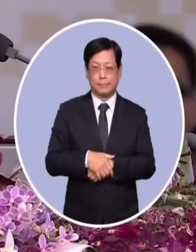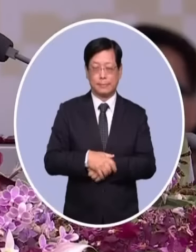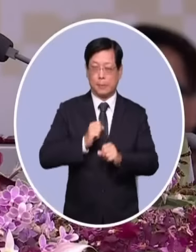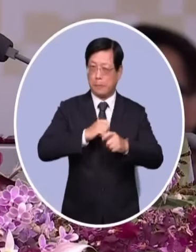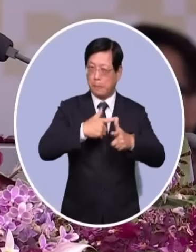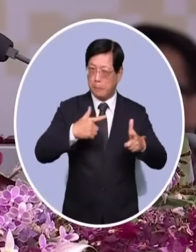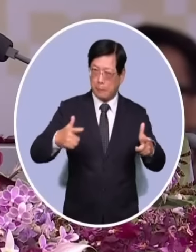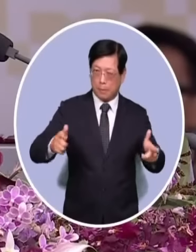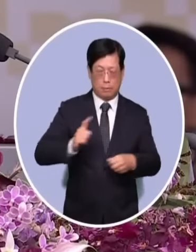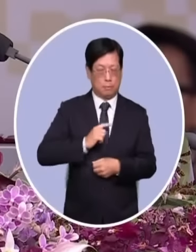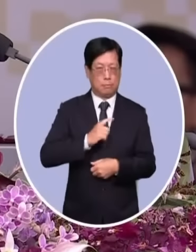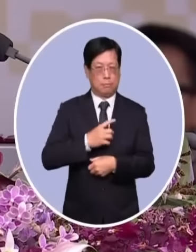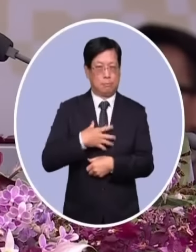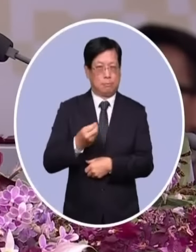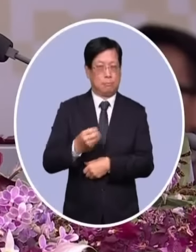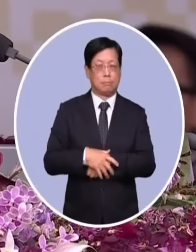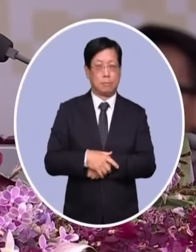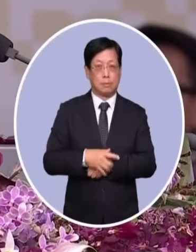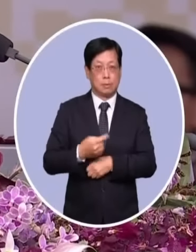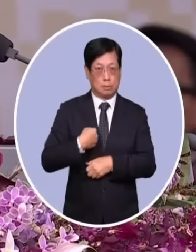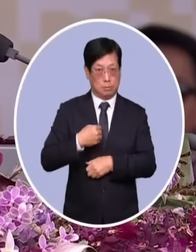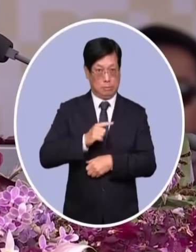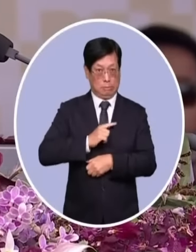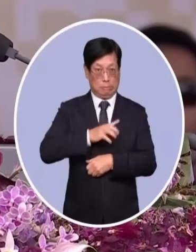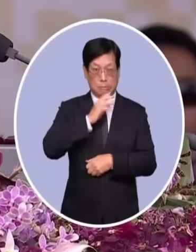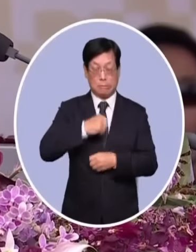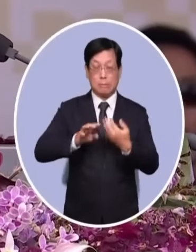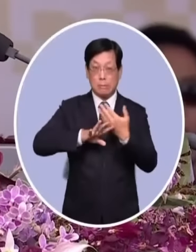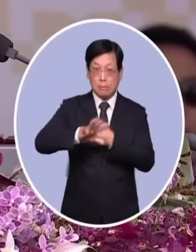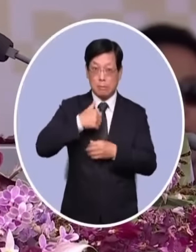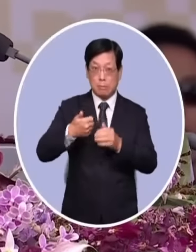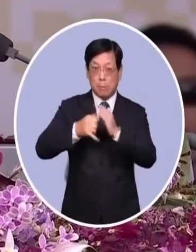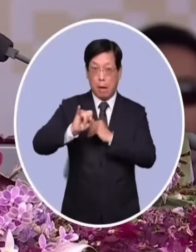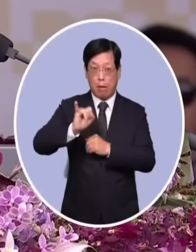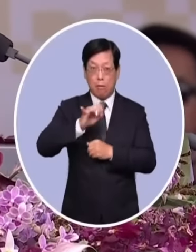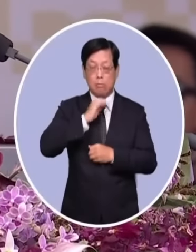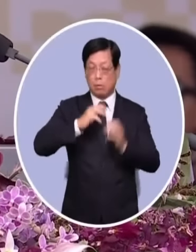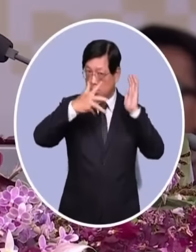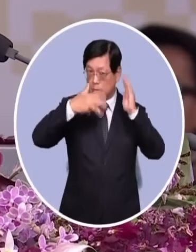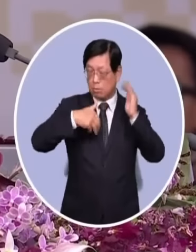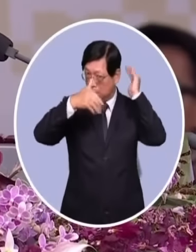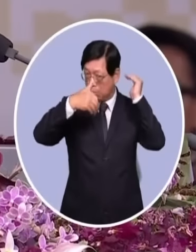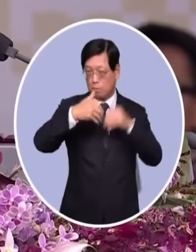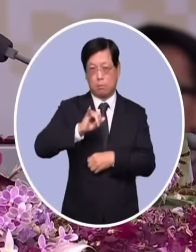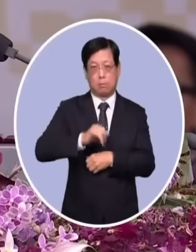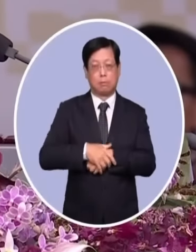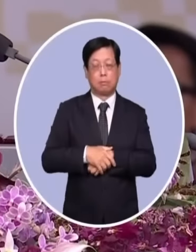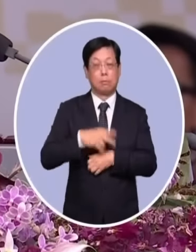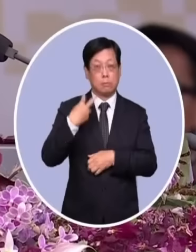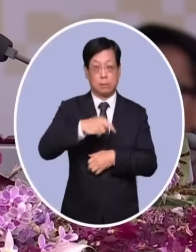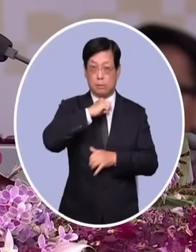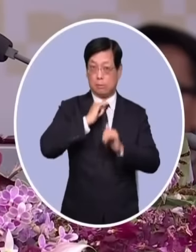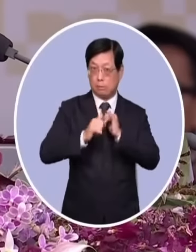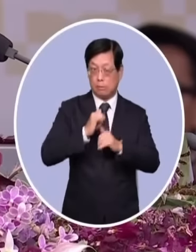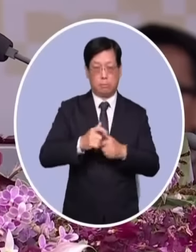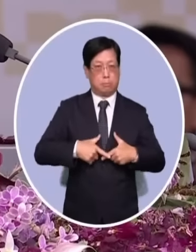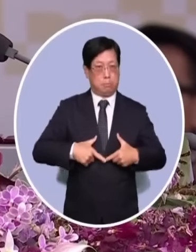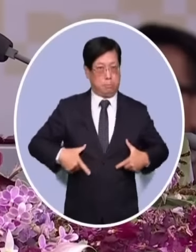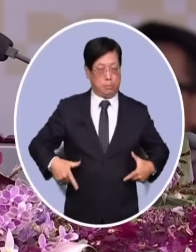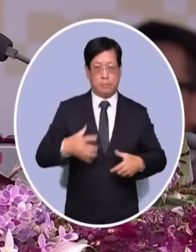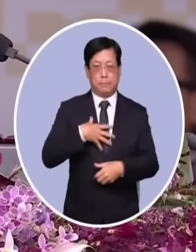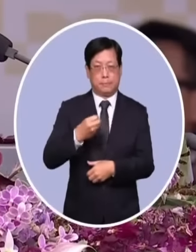元无惧，我们的尼菲亚是世界皇后。台湾人民勇敢